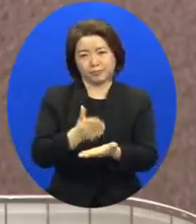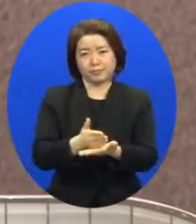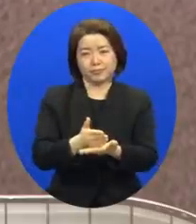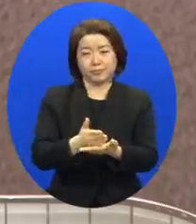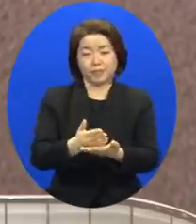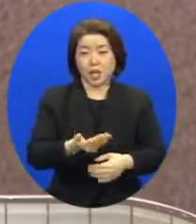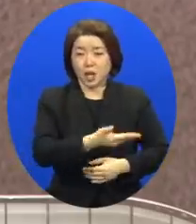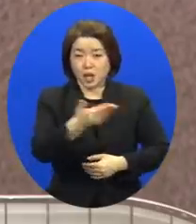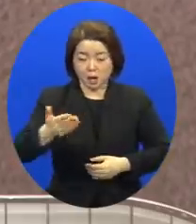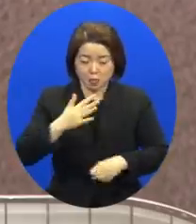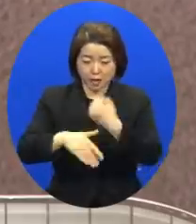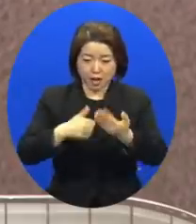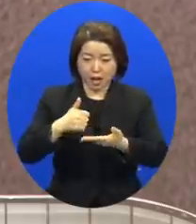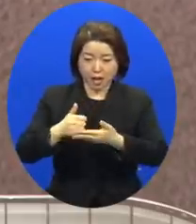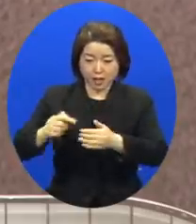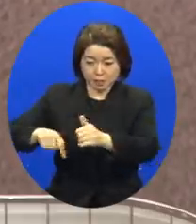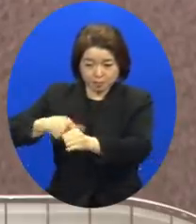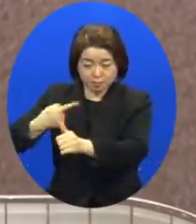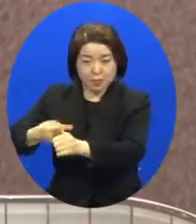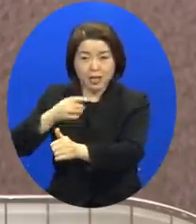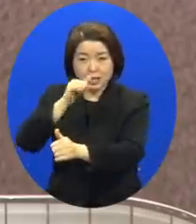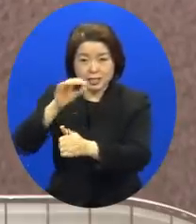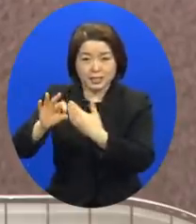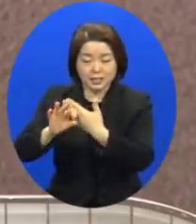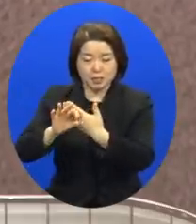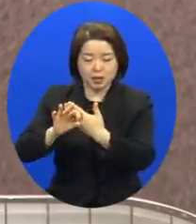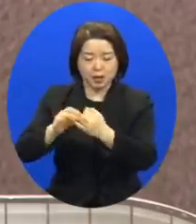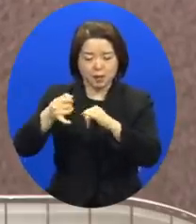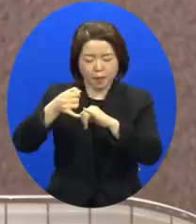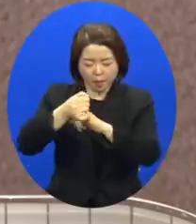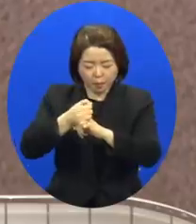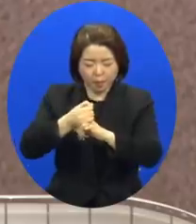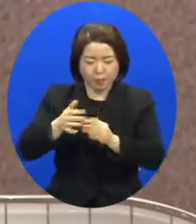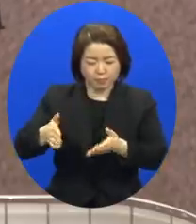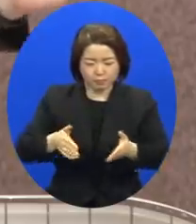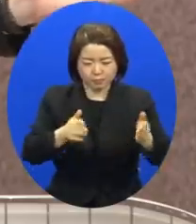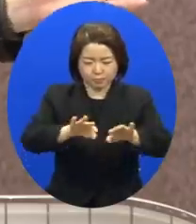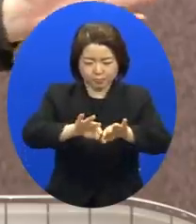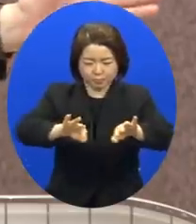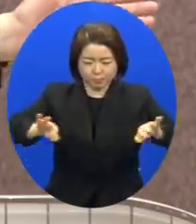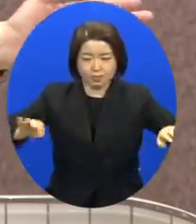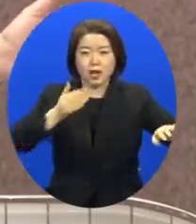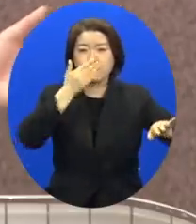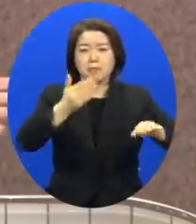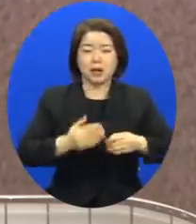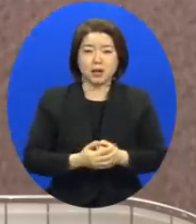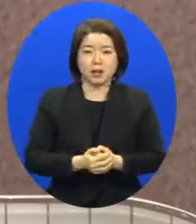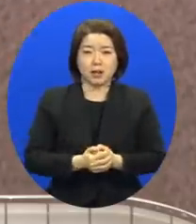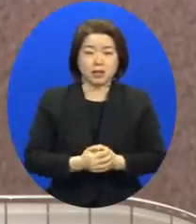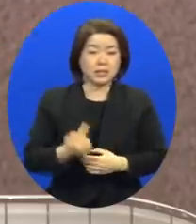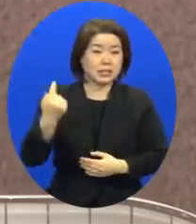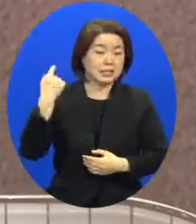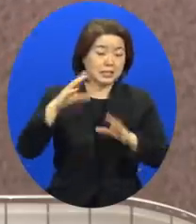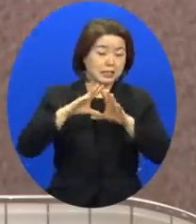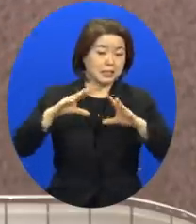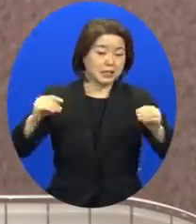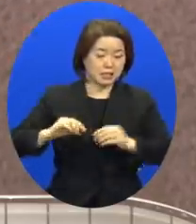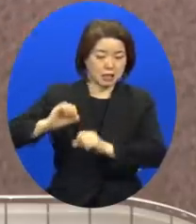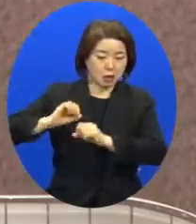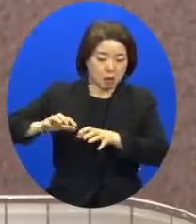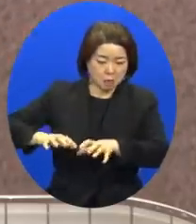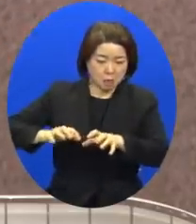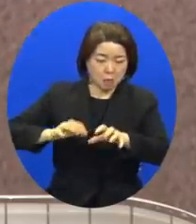하나님의 편에 서 있기만 하면 반드시 길이 열립니다 애굽의 군대가 뒤 쫓아 온다 하더라도 그것 때문에